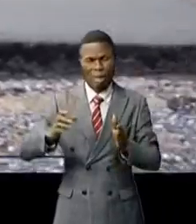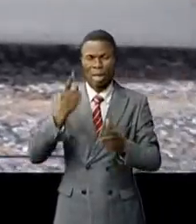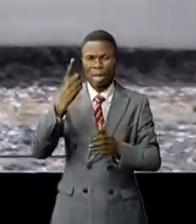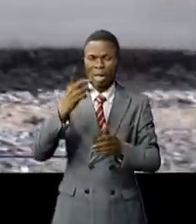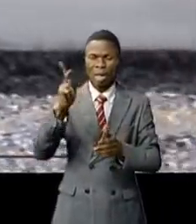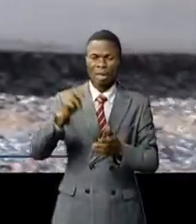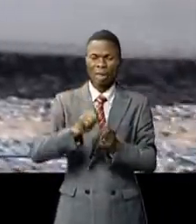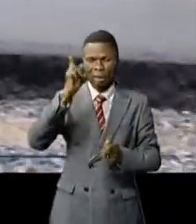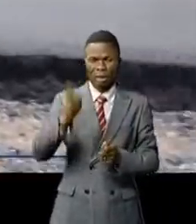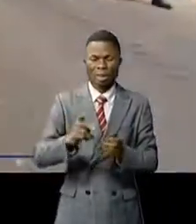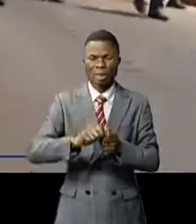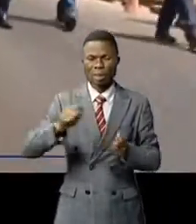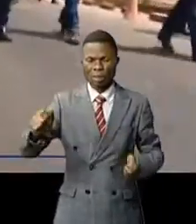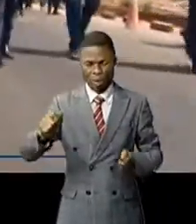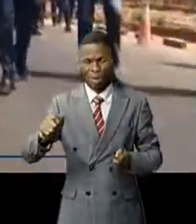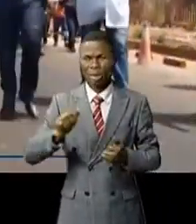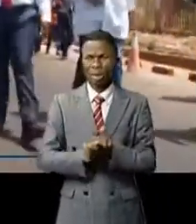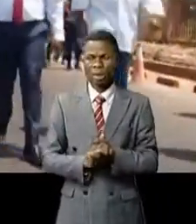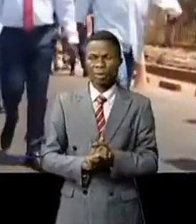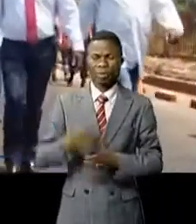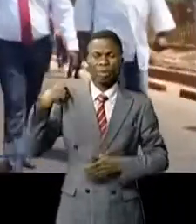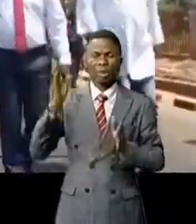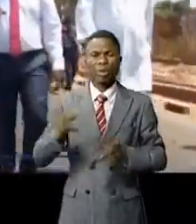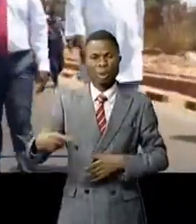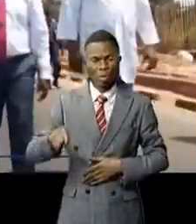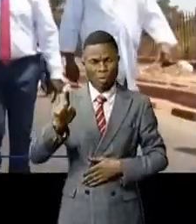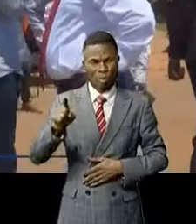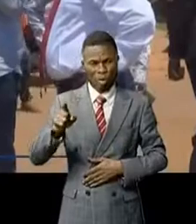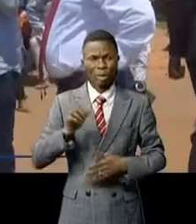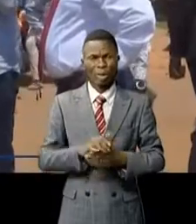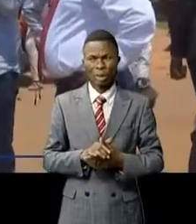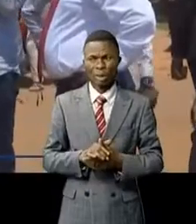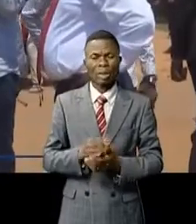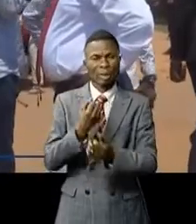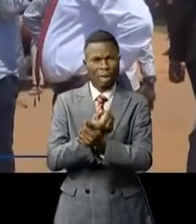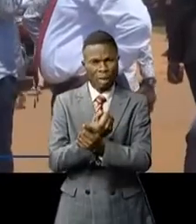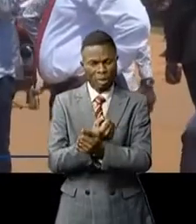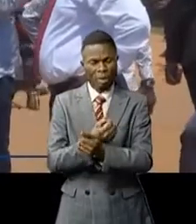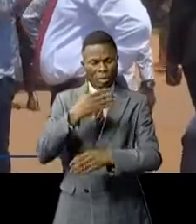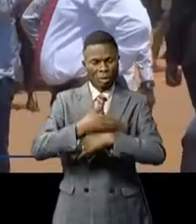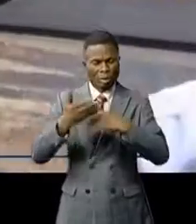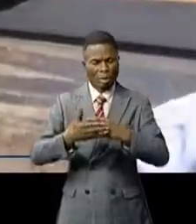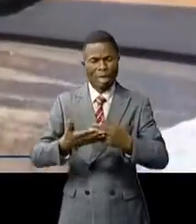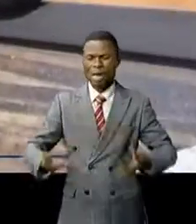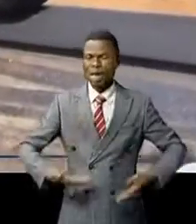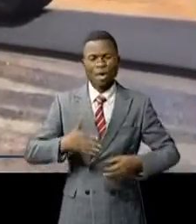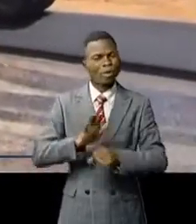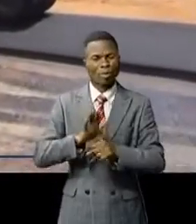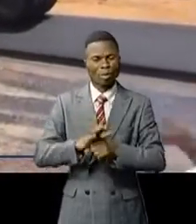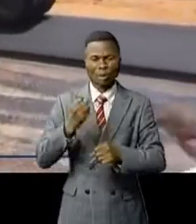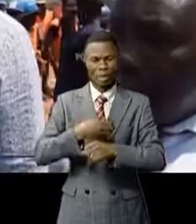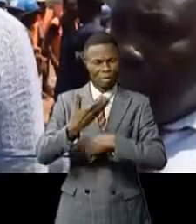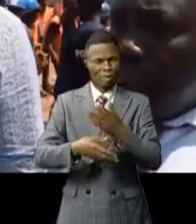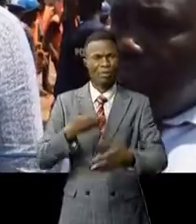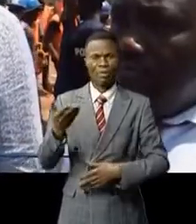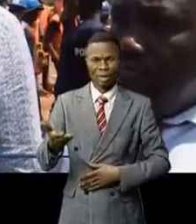1 km 200 mètres de structure. Le gouverneur de province, Jacques Kiaboula Katué, qui a inspecté ce chantier, s'est dit satisfait du déroulement des